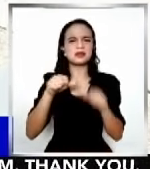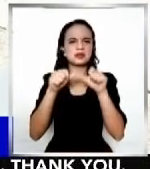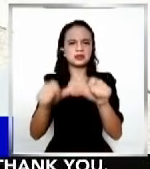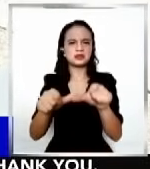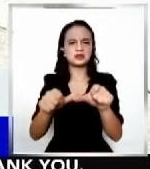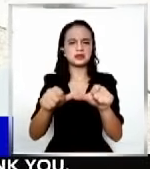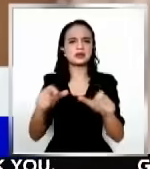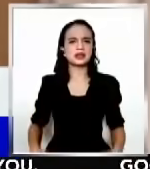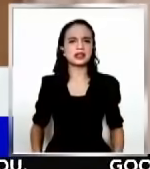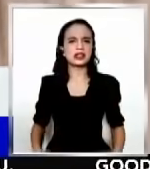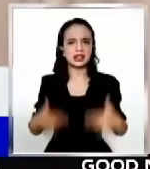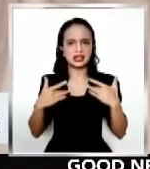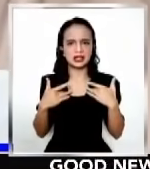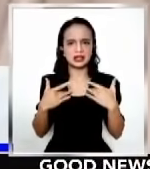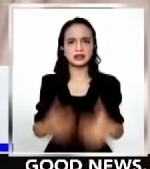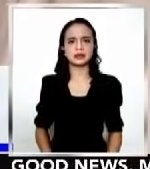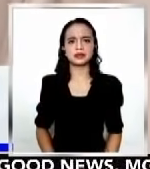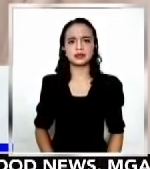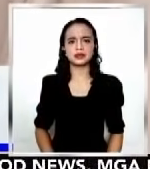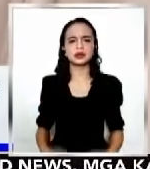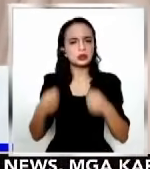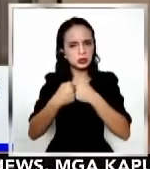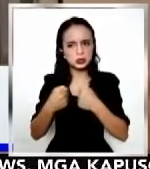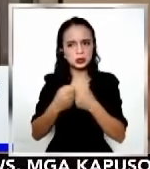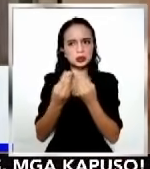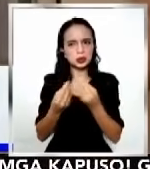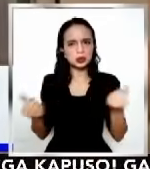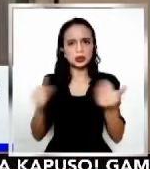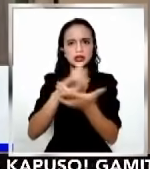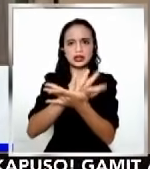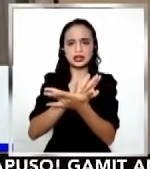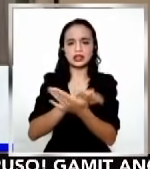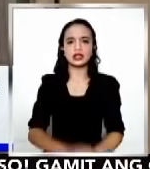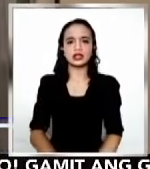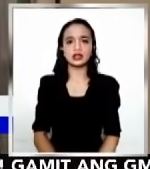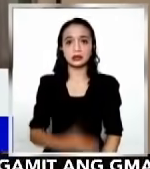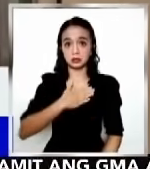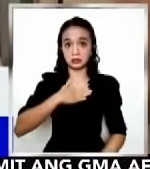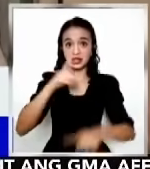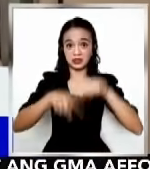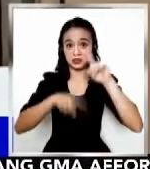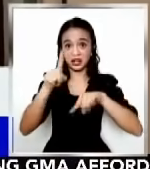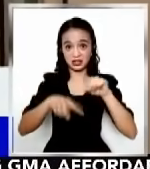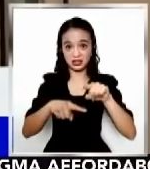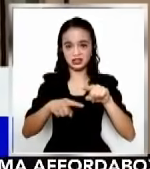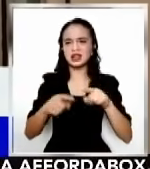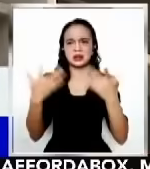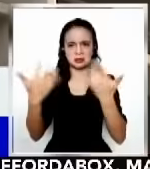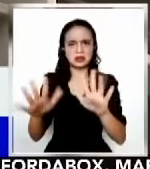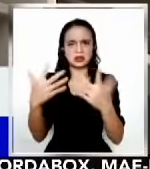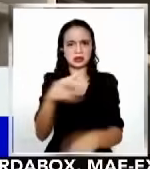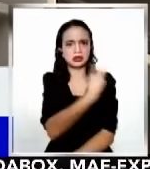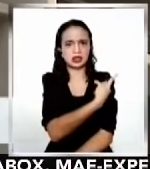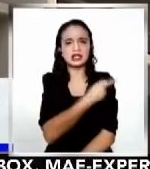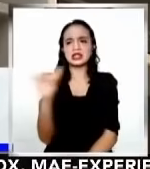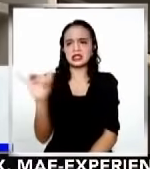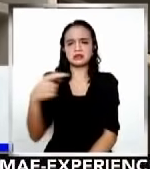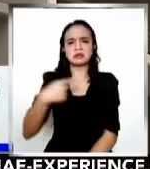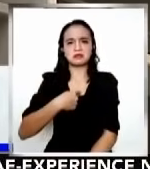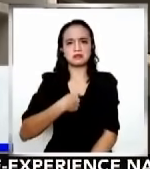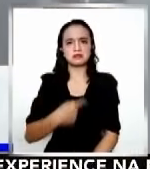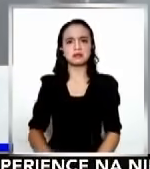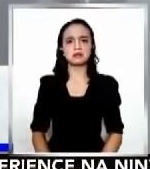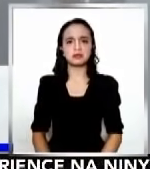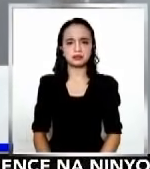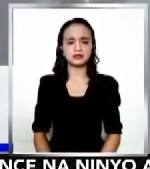Paglabanan ng sakit. Mga kaibigan ko, iba nagpabakuna na rin eh. Kaya nagpabakuna na rin ako. Ayon sa